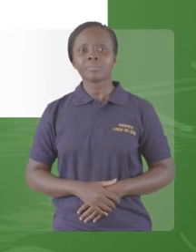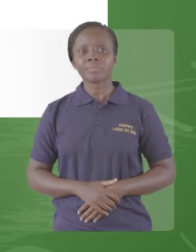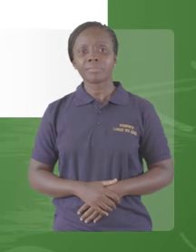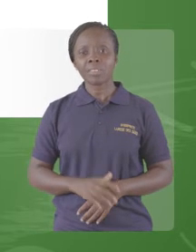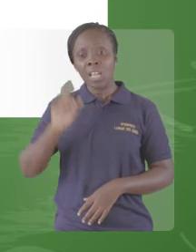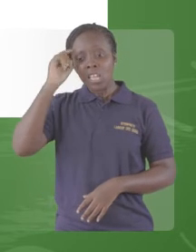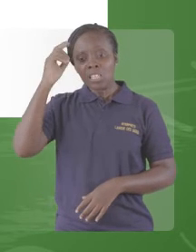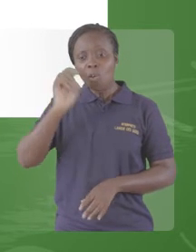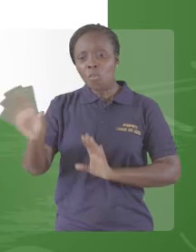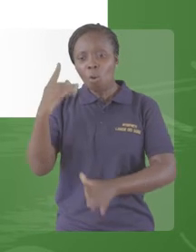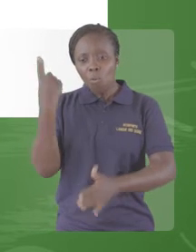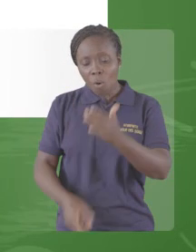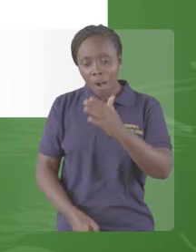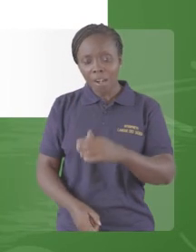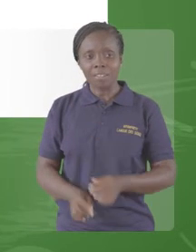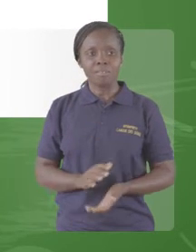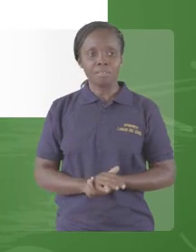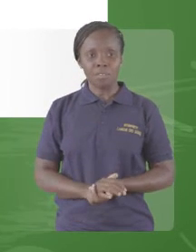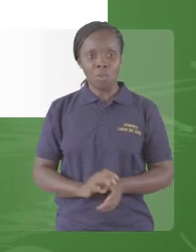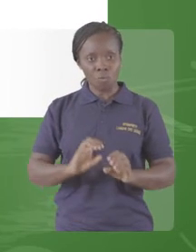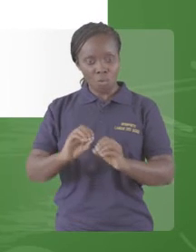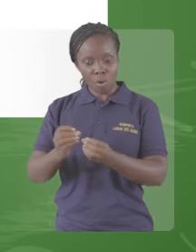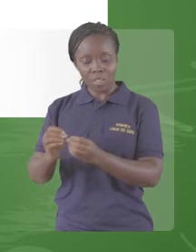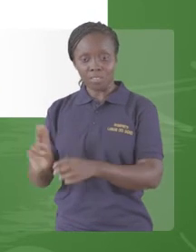sont réglementer l'exploitation forestière,